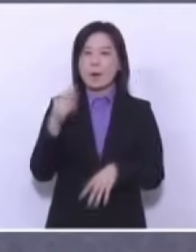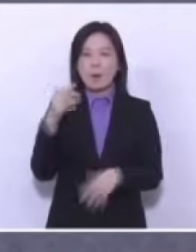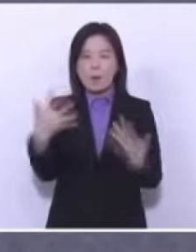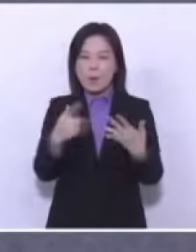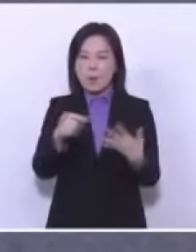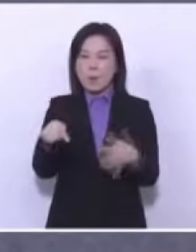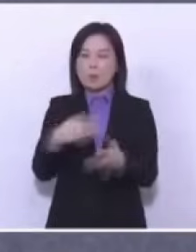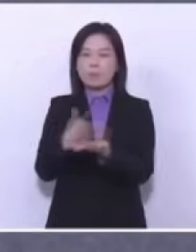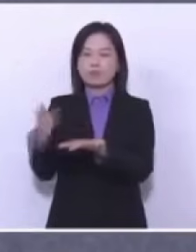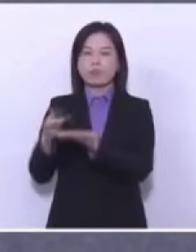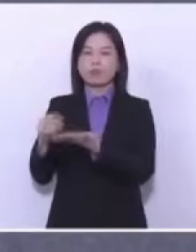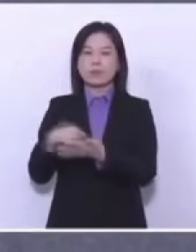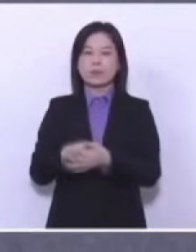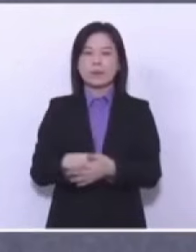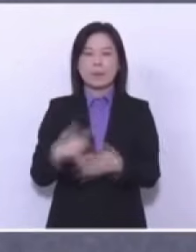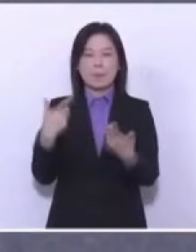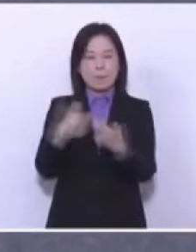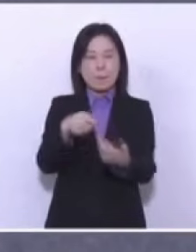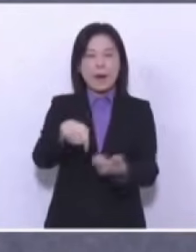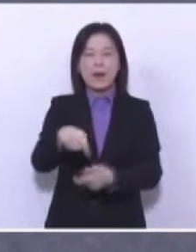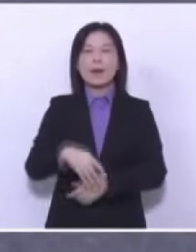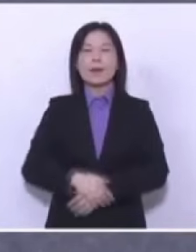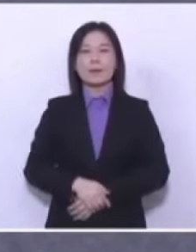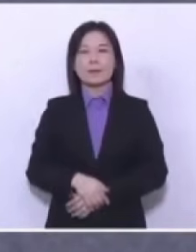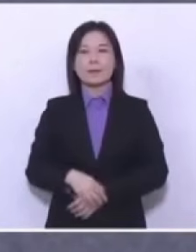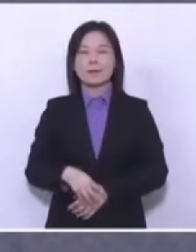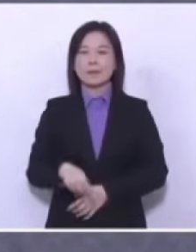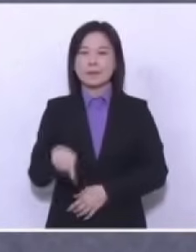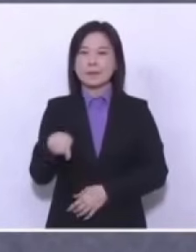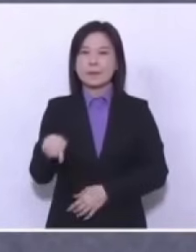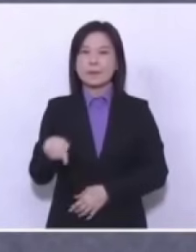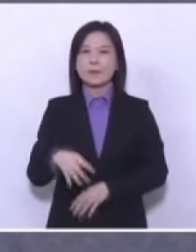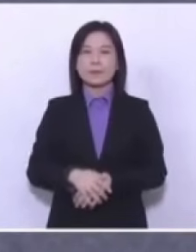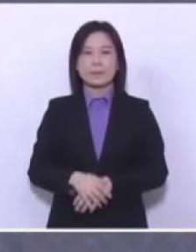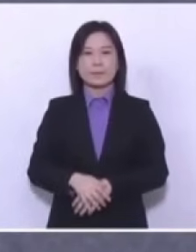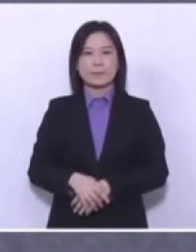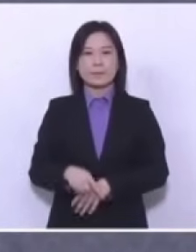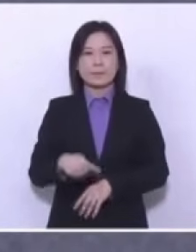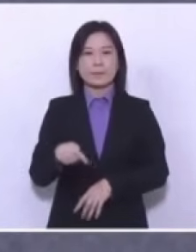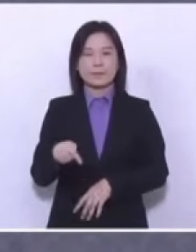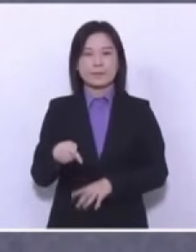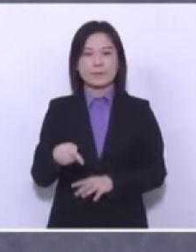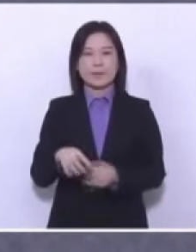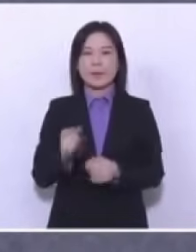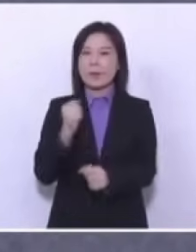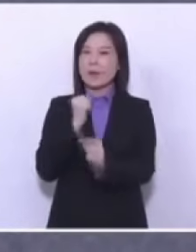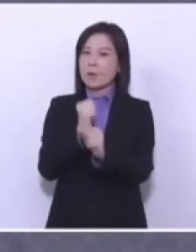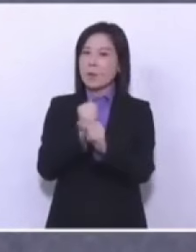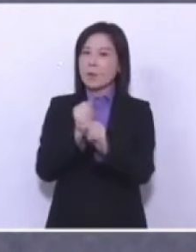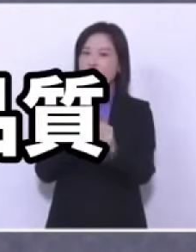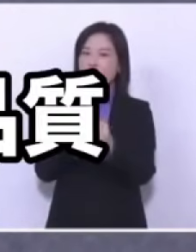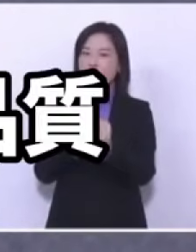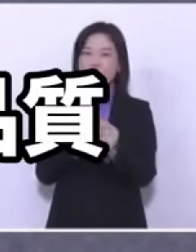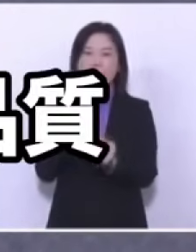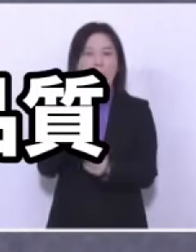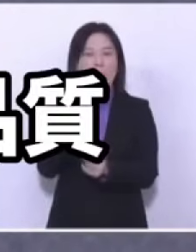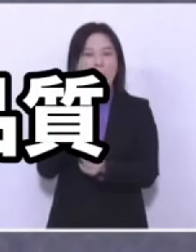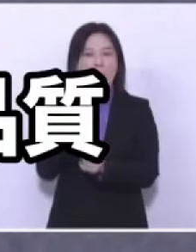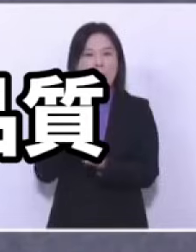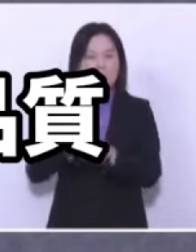要对症下药，解决人口危机，改善劳动的条件，提